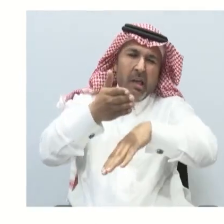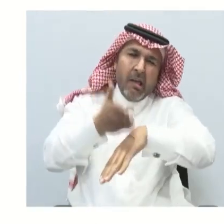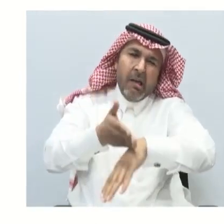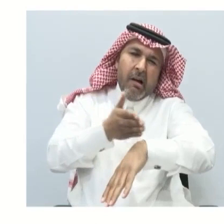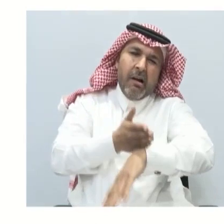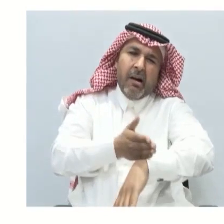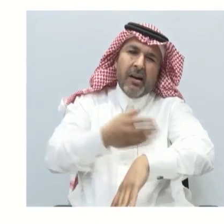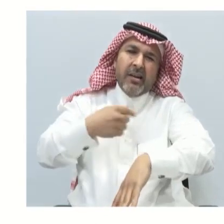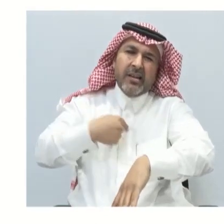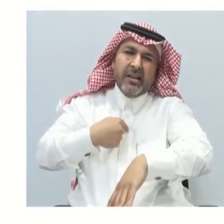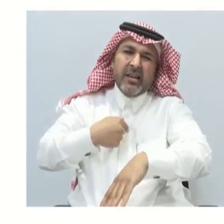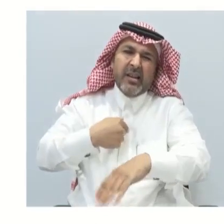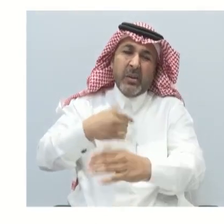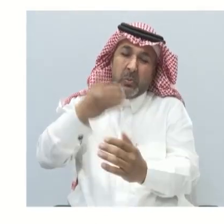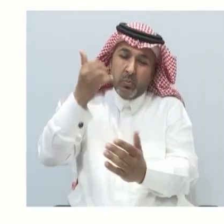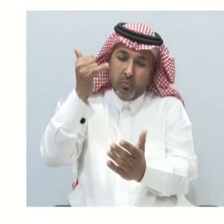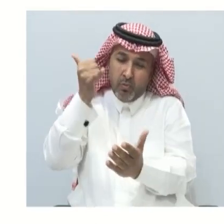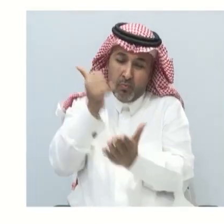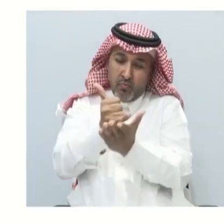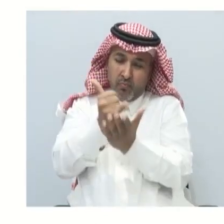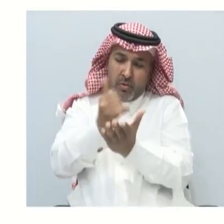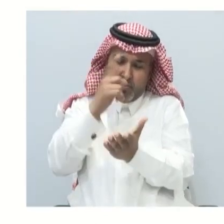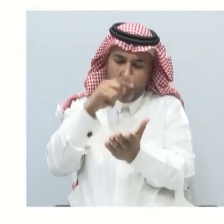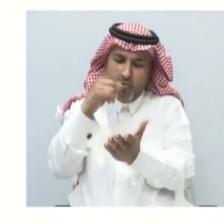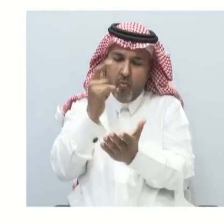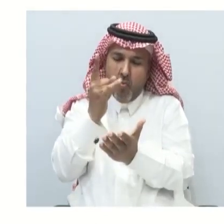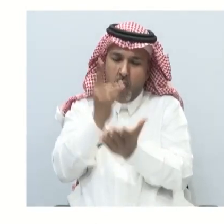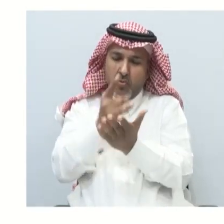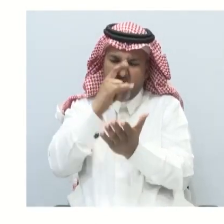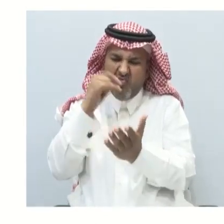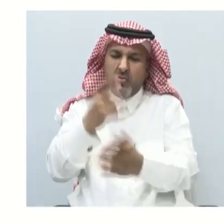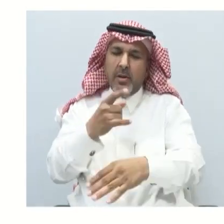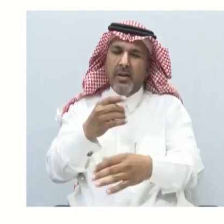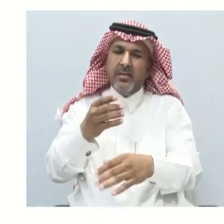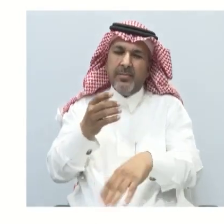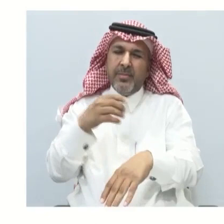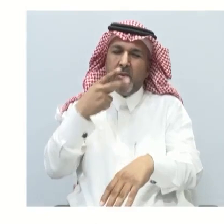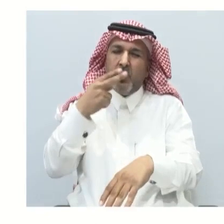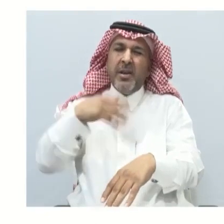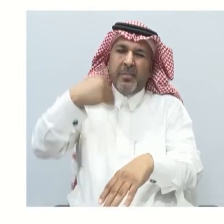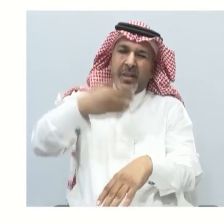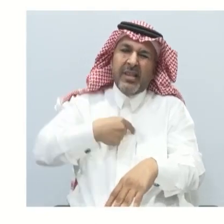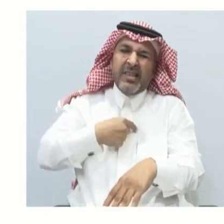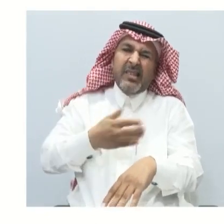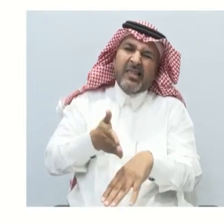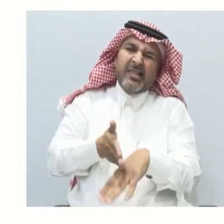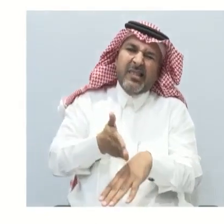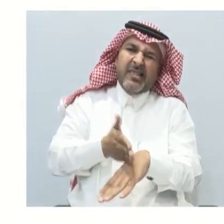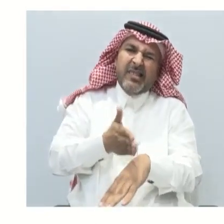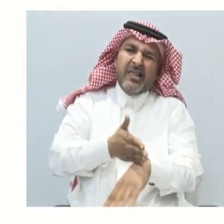وهو المتسبب والمتغير التابع هو اللي يتاثر وهو اللي يكون النتيجه اذا انا عندي